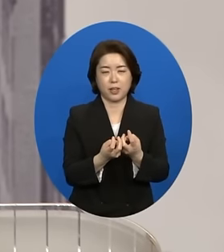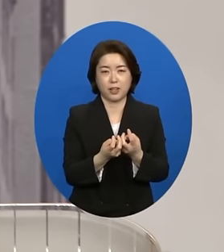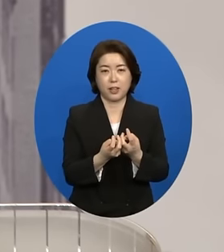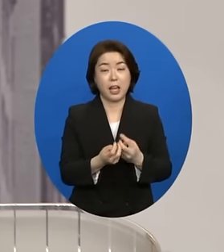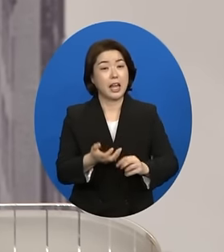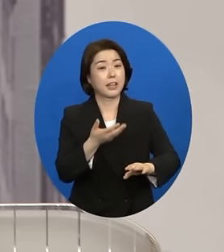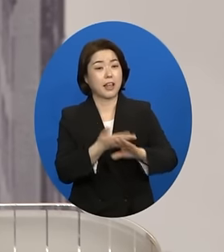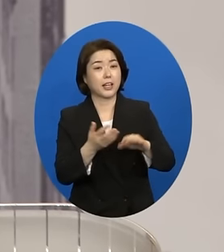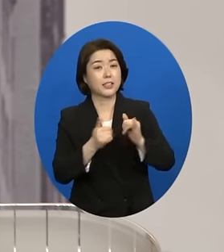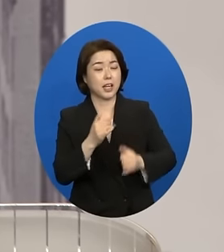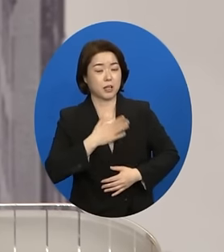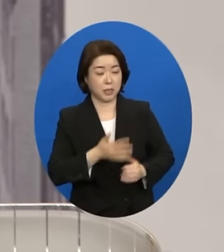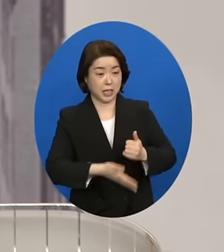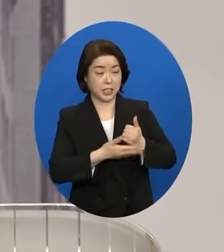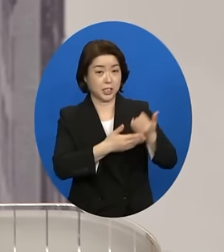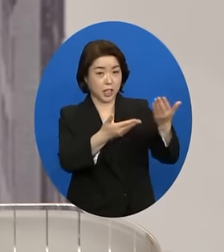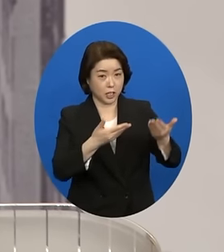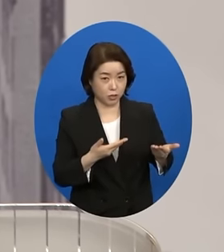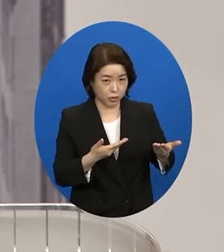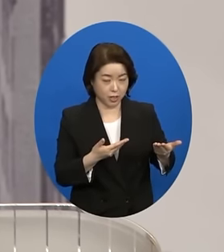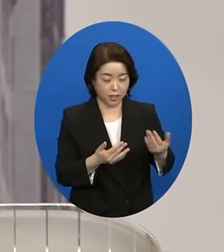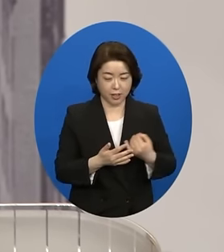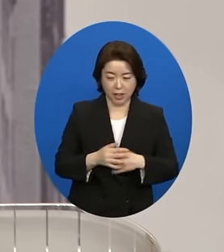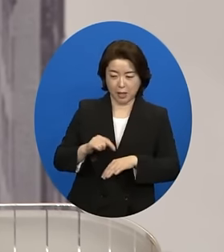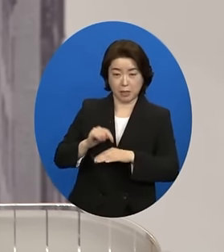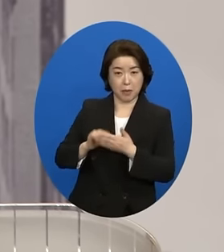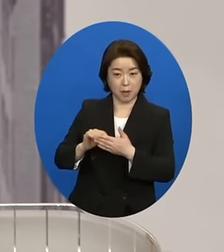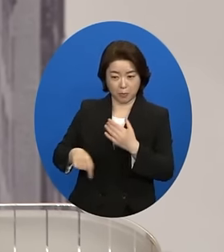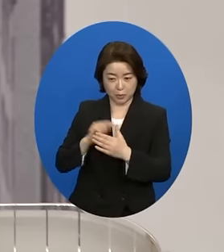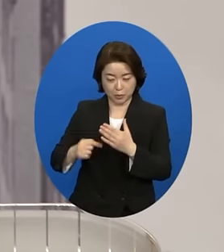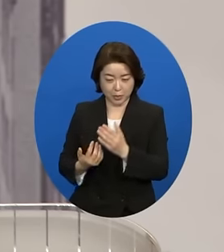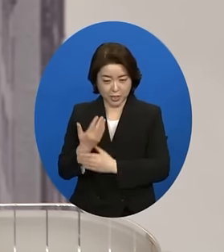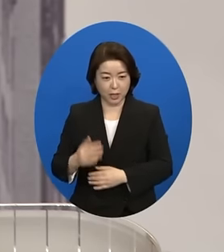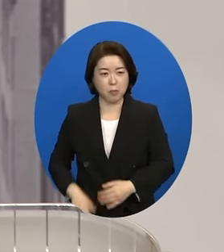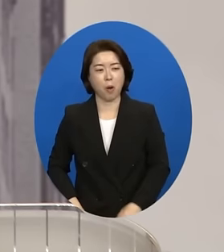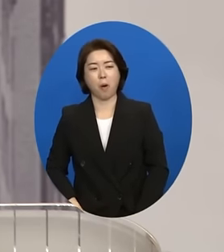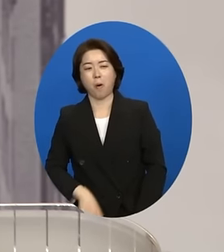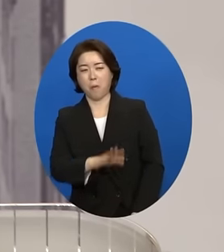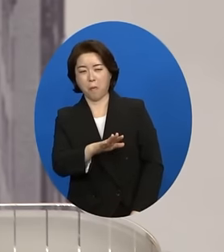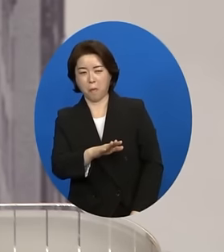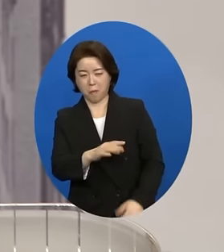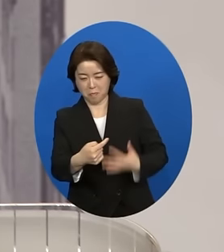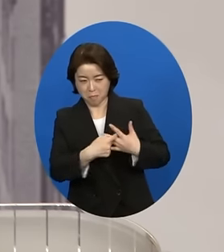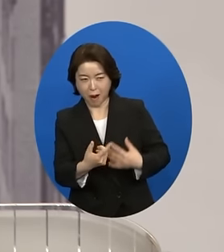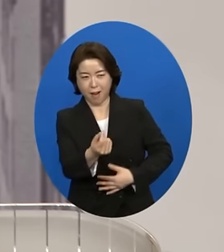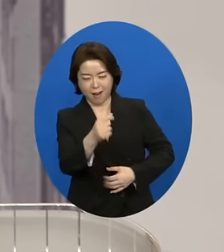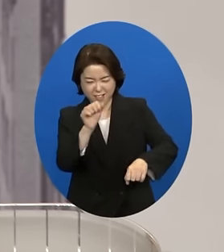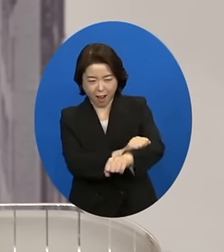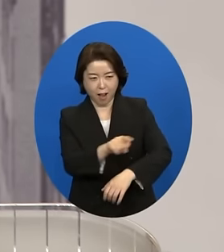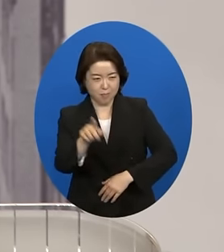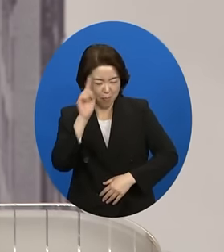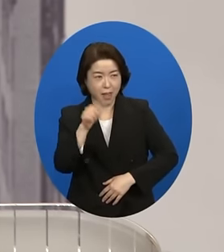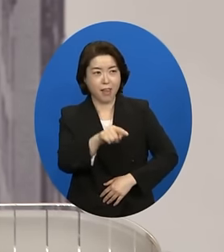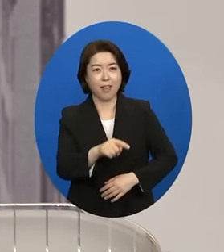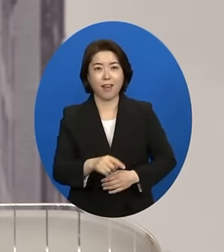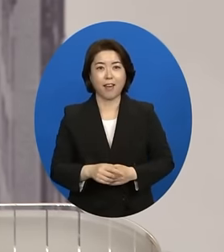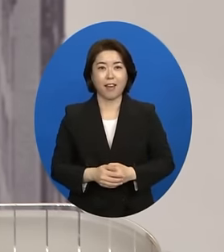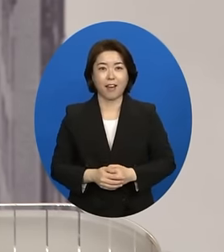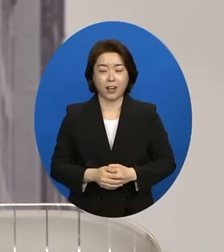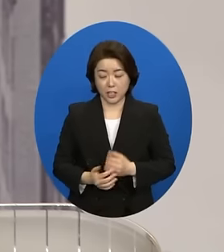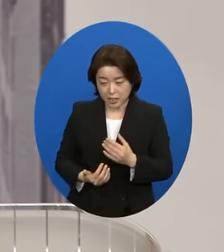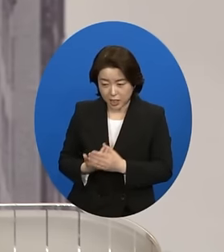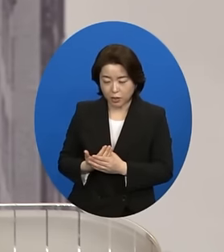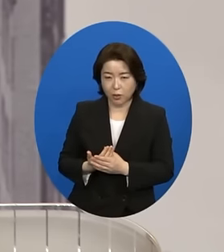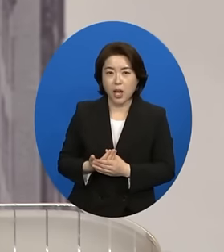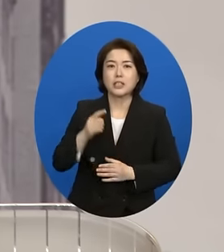때, 그러면 그 마음에 뭐가 일어나요? 아유, 잘 보셨네, 이렇게 생각을 한단 말이에요. 그럴 때 우리 안에 교만이 있는 걸